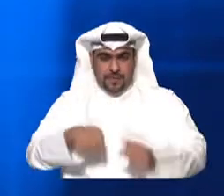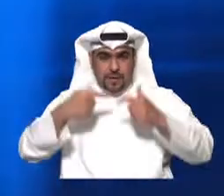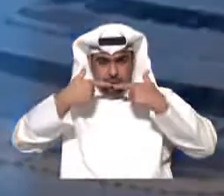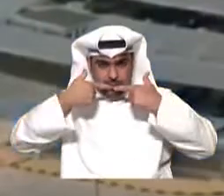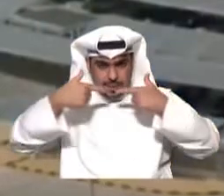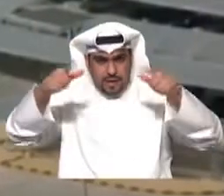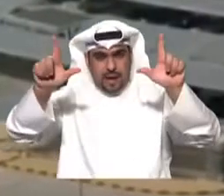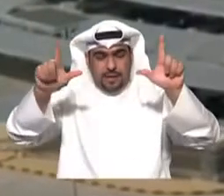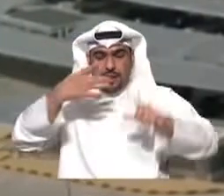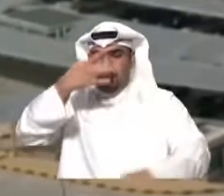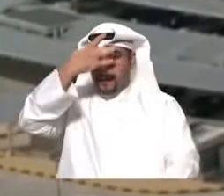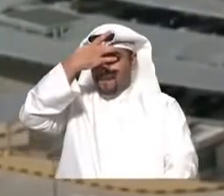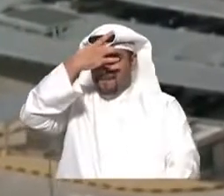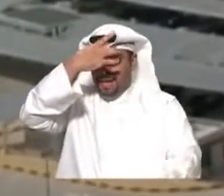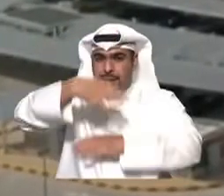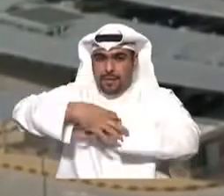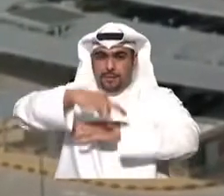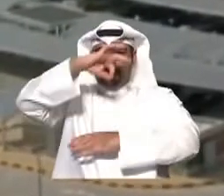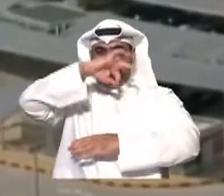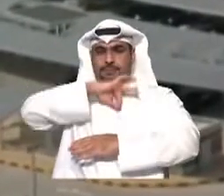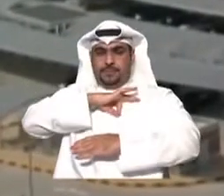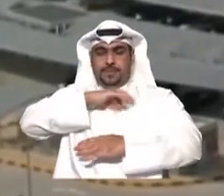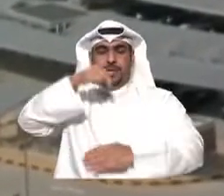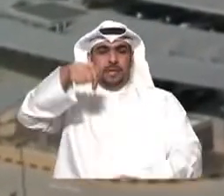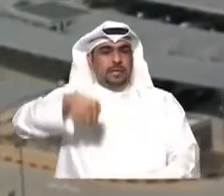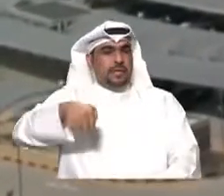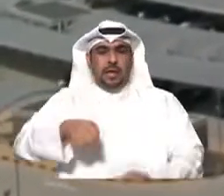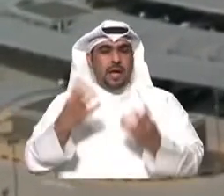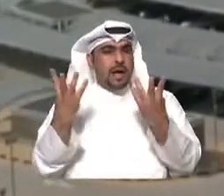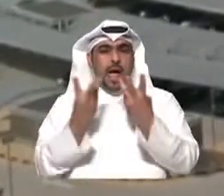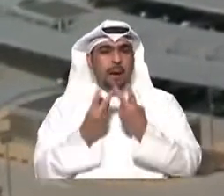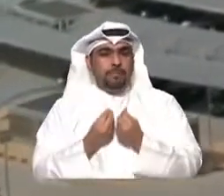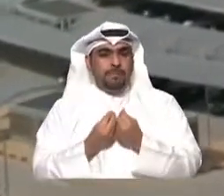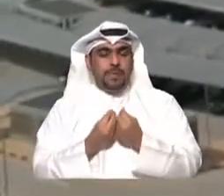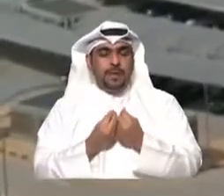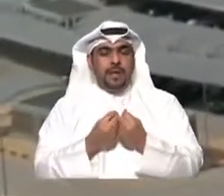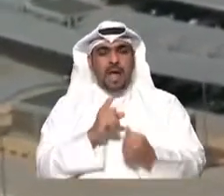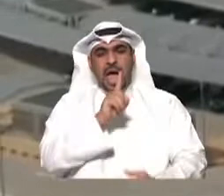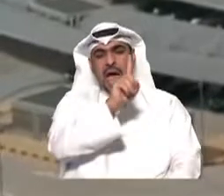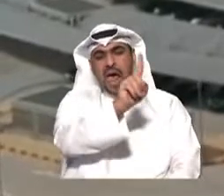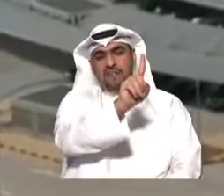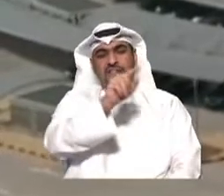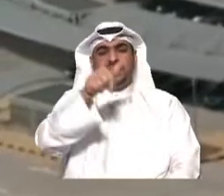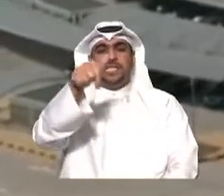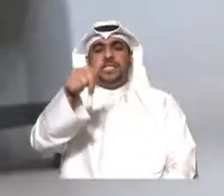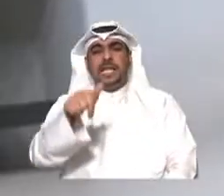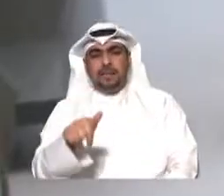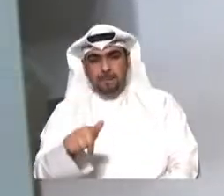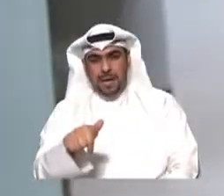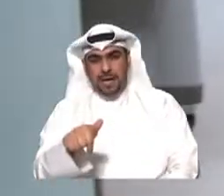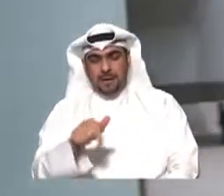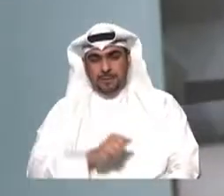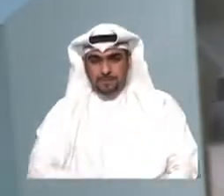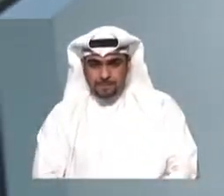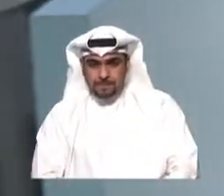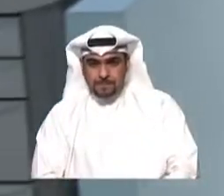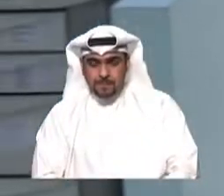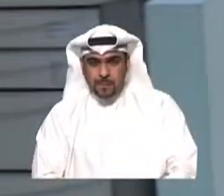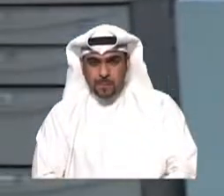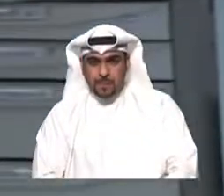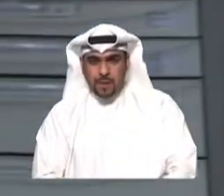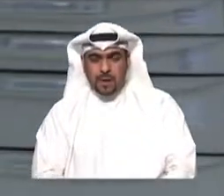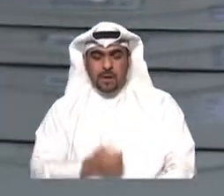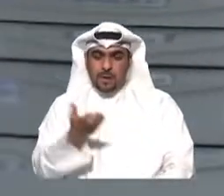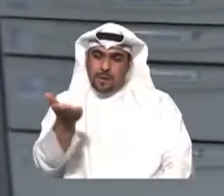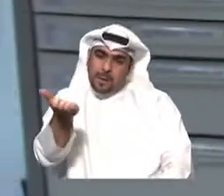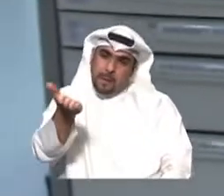1658 إصابة جديدة بمرض كوفيد 19 في الساعات الأربع وعشرين الماضية، فيما سجلت 9